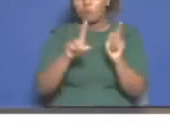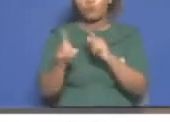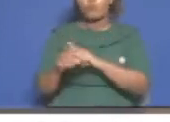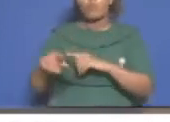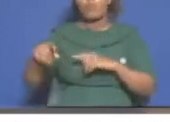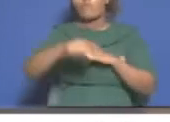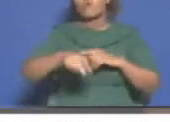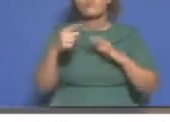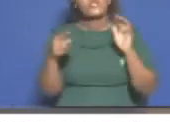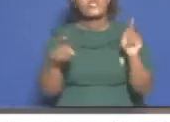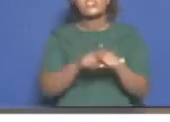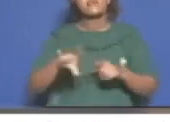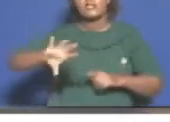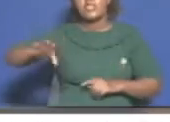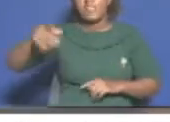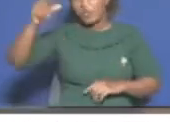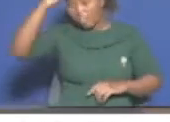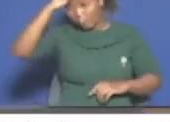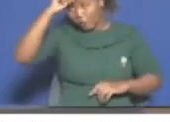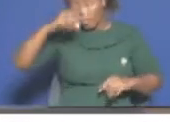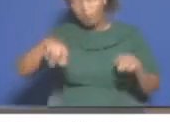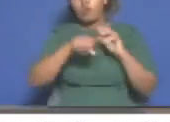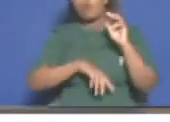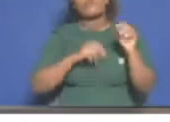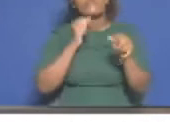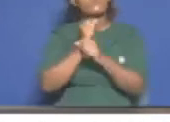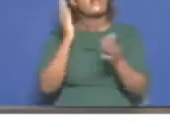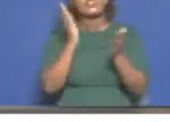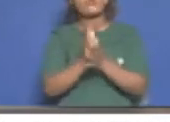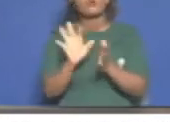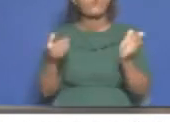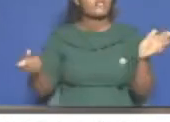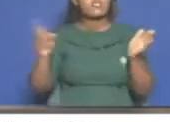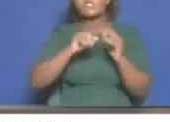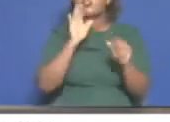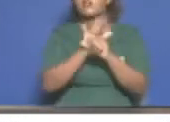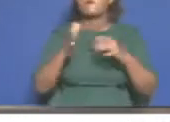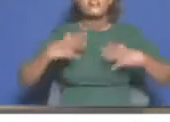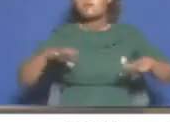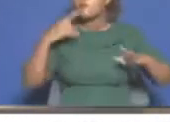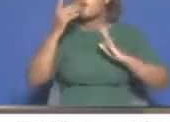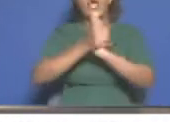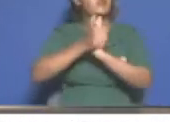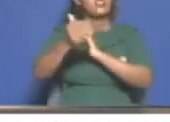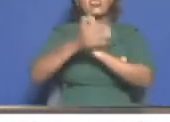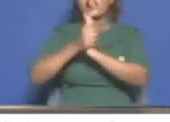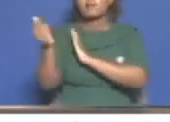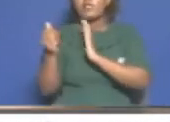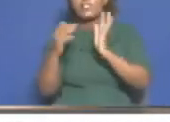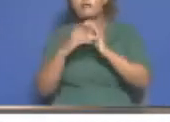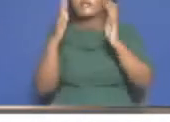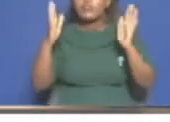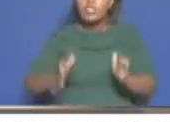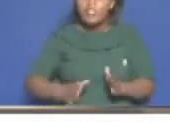for example at even county government, tutahakikisha ya kwamba tuna increase what we call competence miongoni mwa viongozi, wawe wa